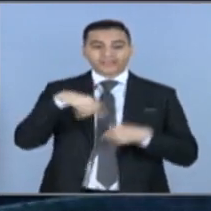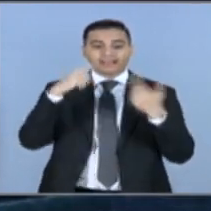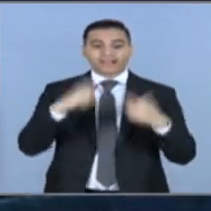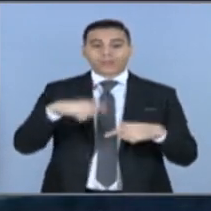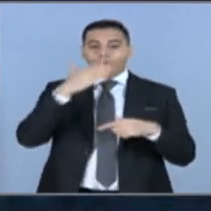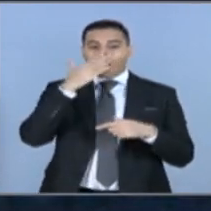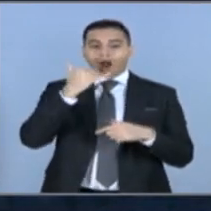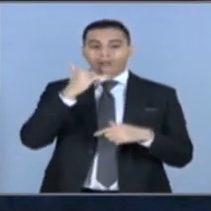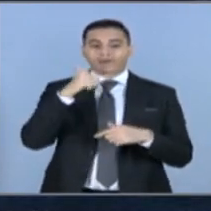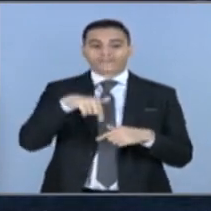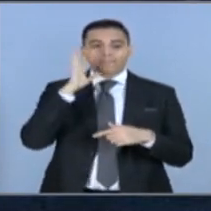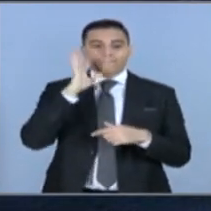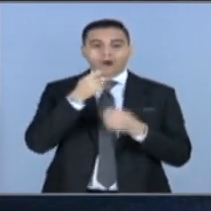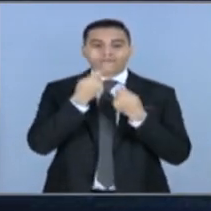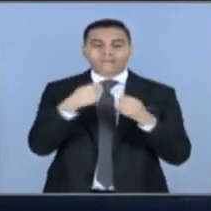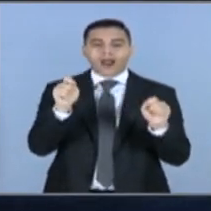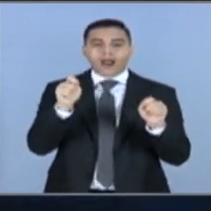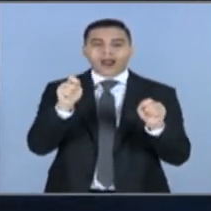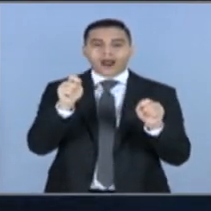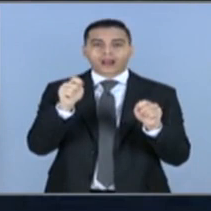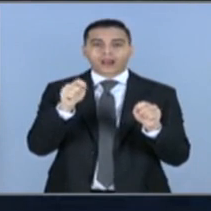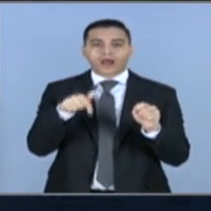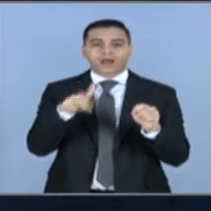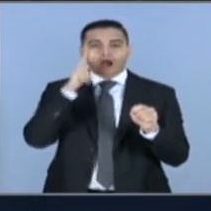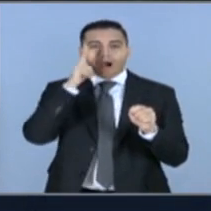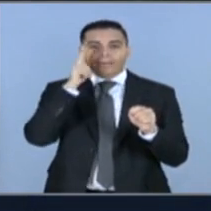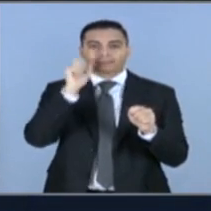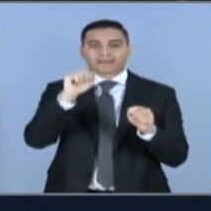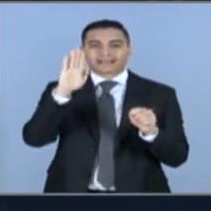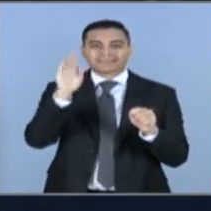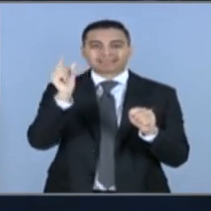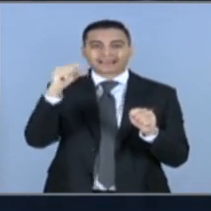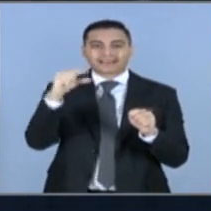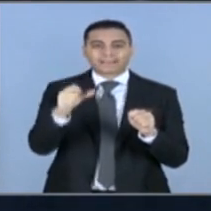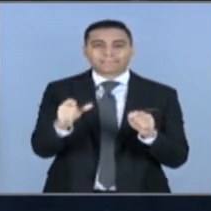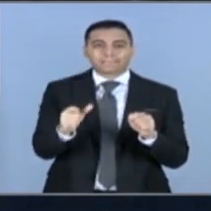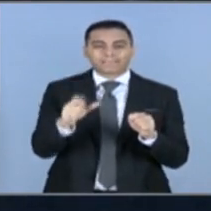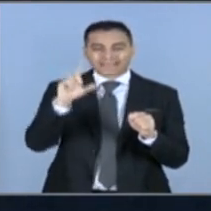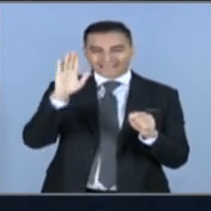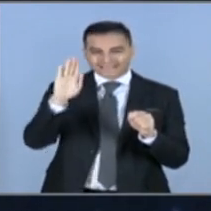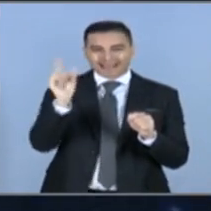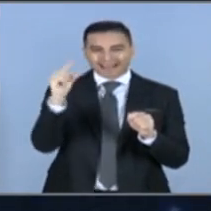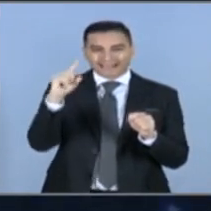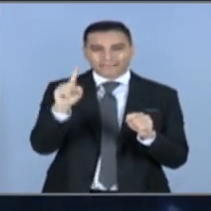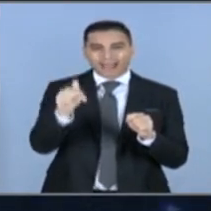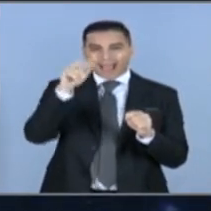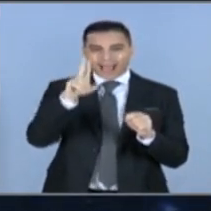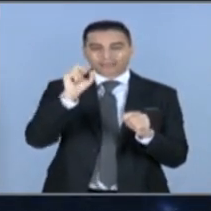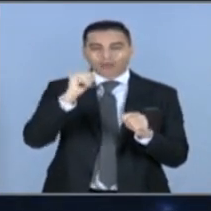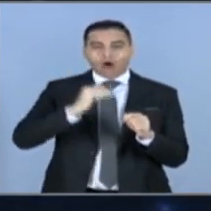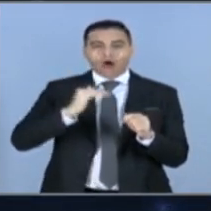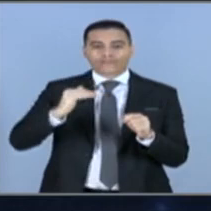في أي دولة عربية صدرت مجلة سندباد للأطفال عام